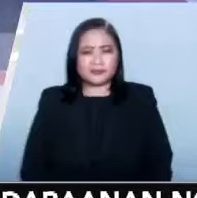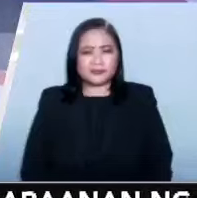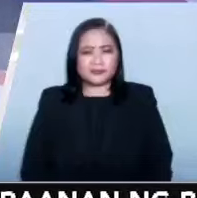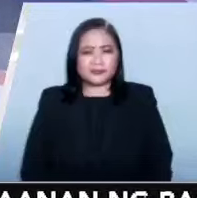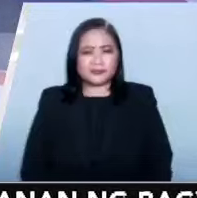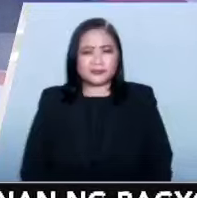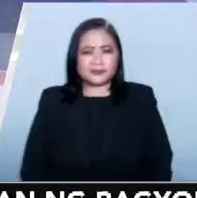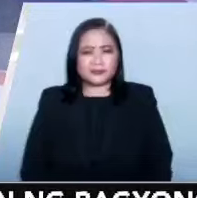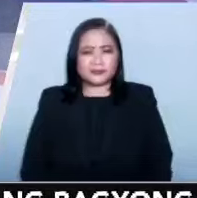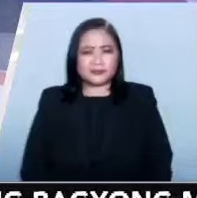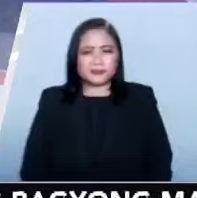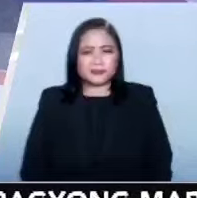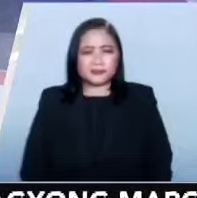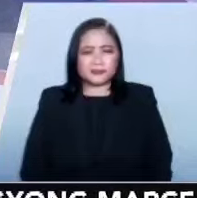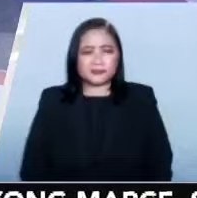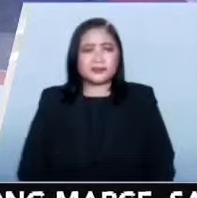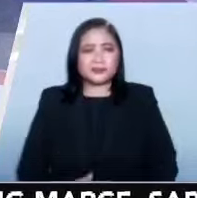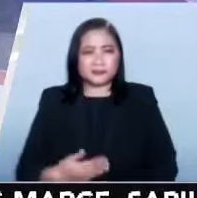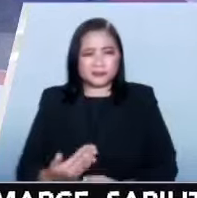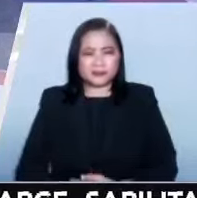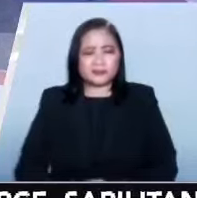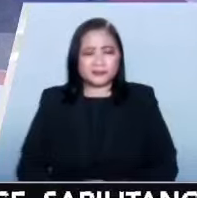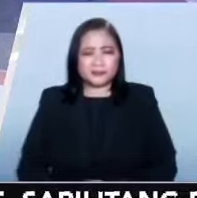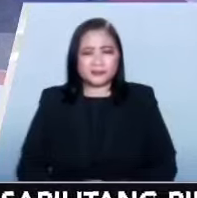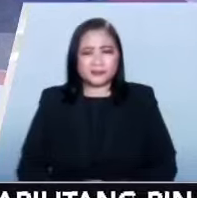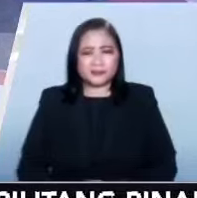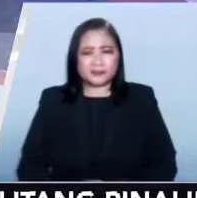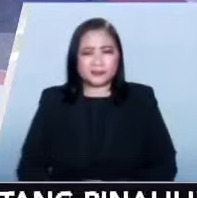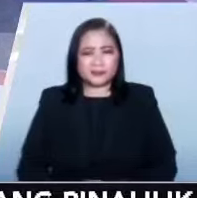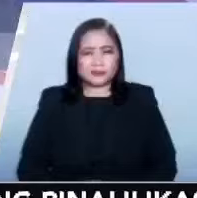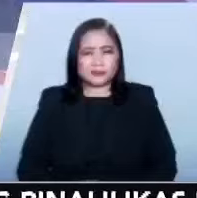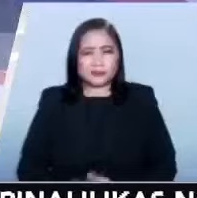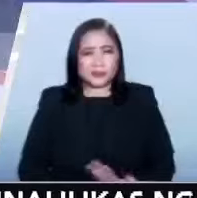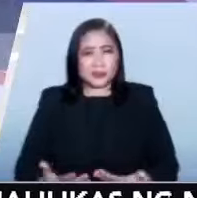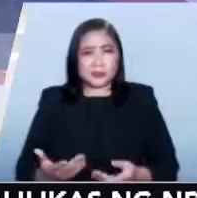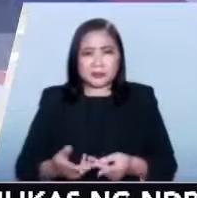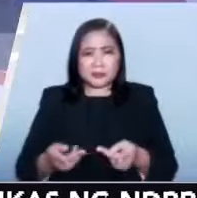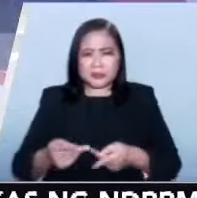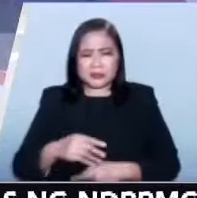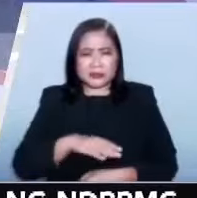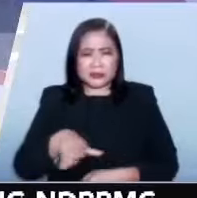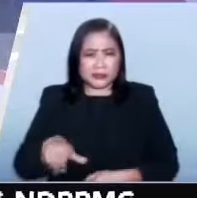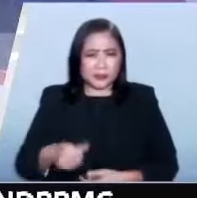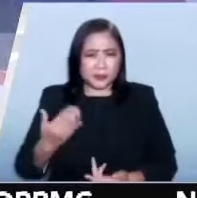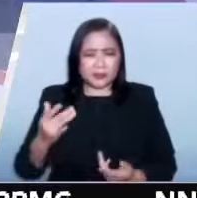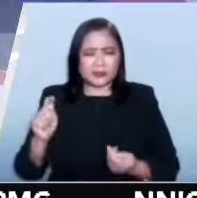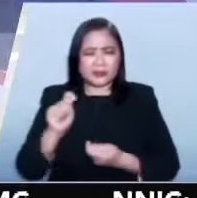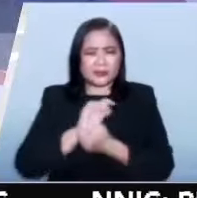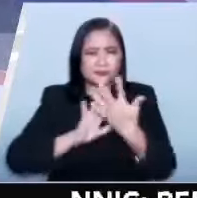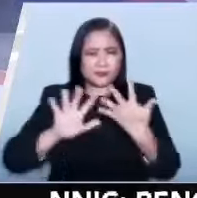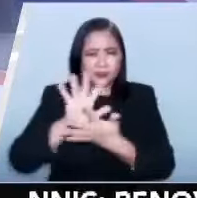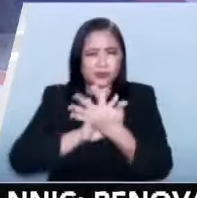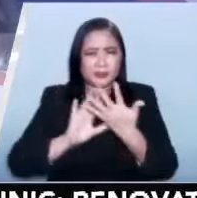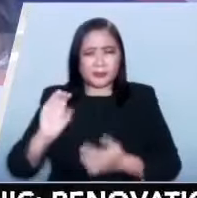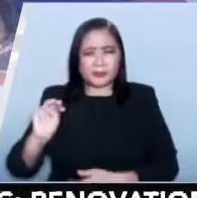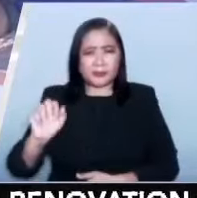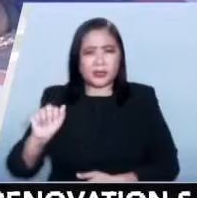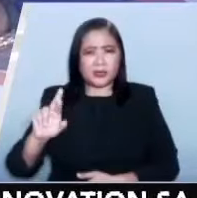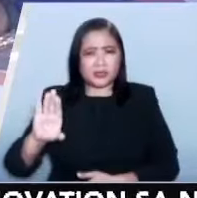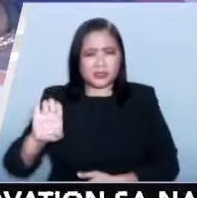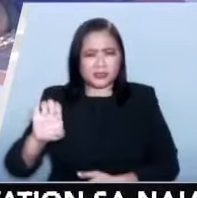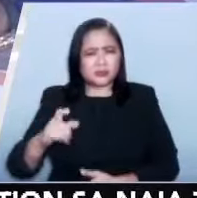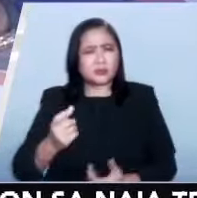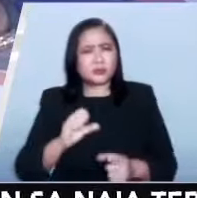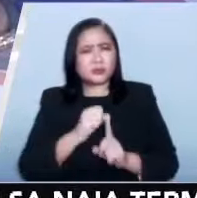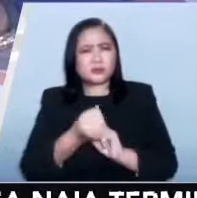nakataas ang tropical cyclone wind signal sa ilang lugar sa Cagayan dahil sa bagong marce at kaugnay sa sitwasyon sa Cagayan makapan